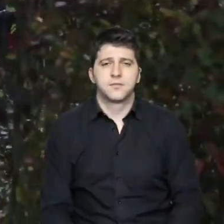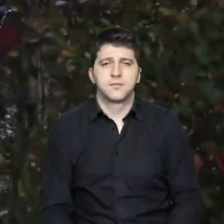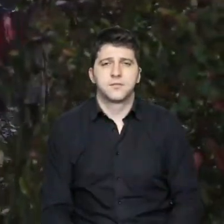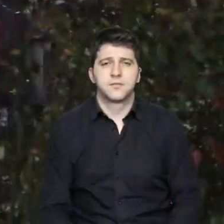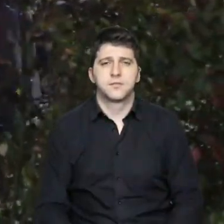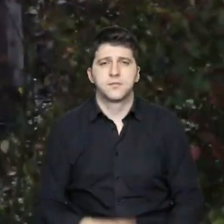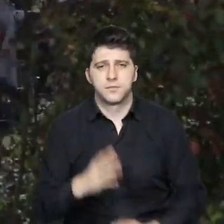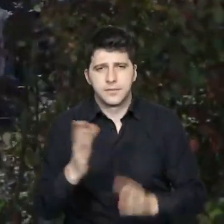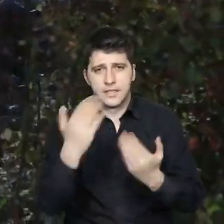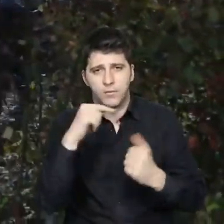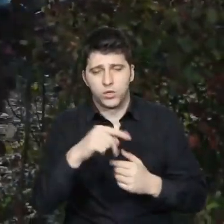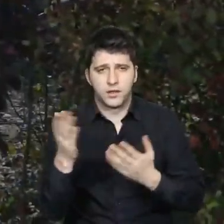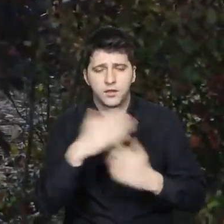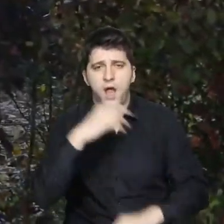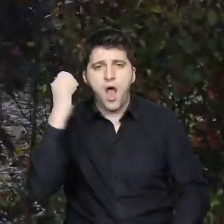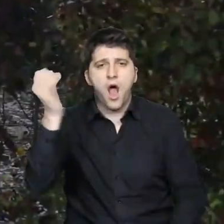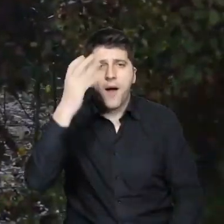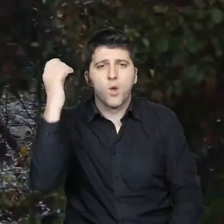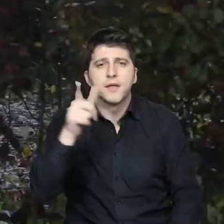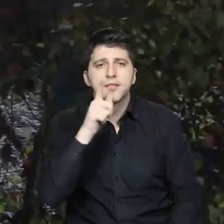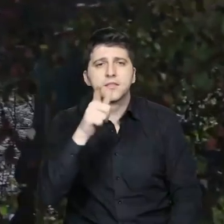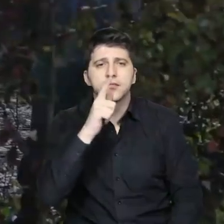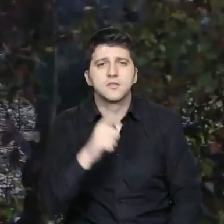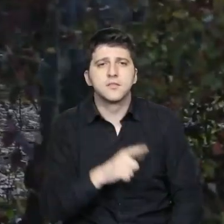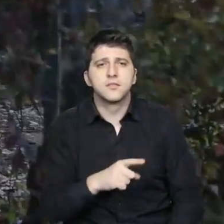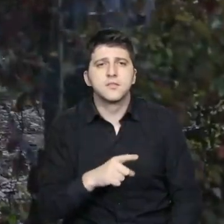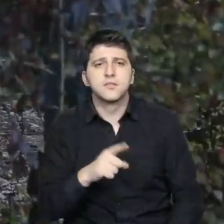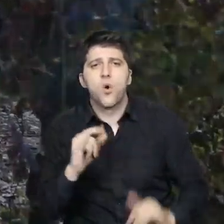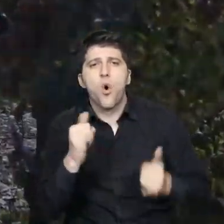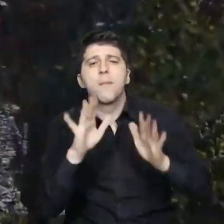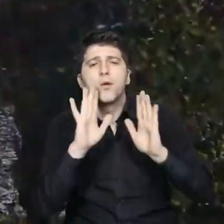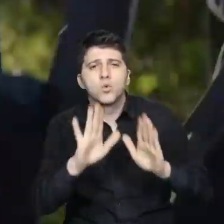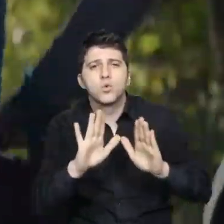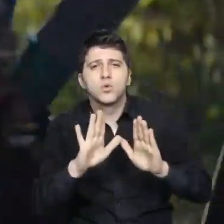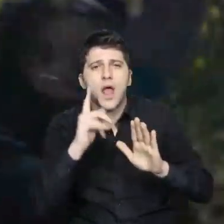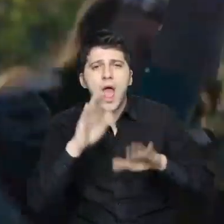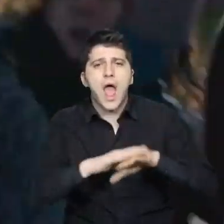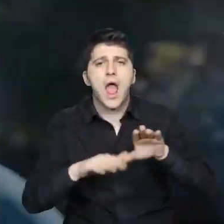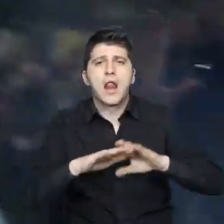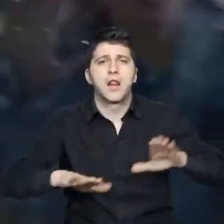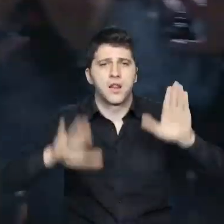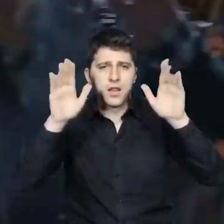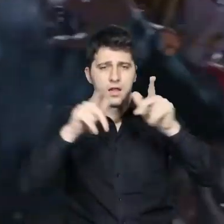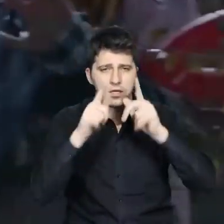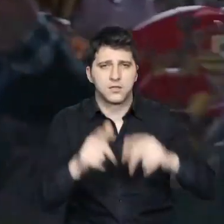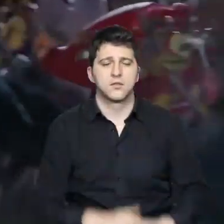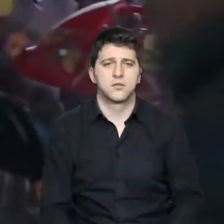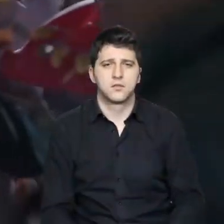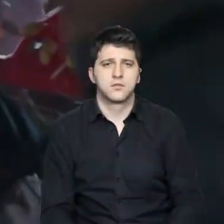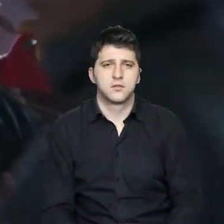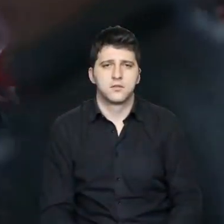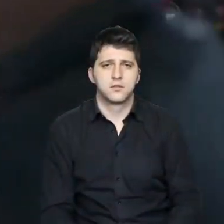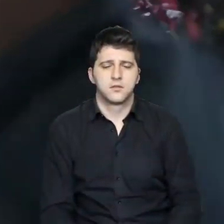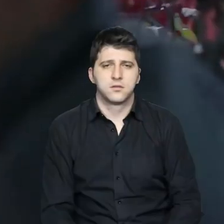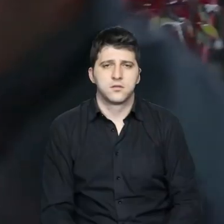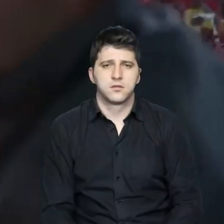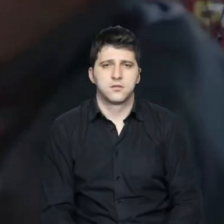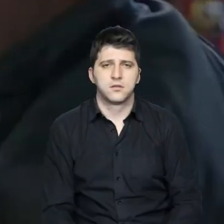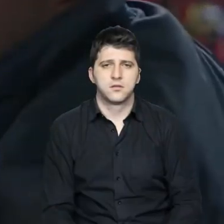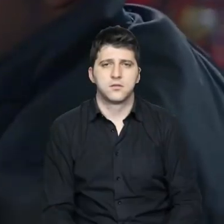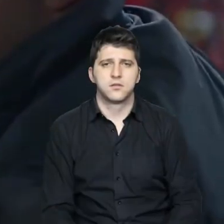Ben gel. Gel. Kıvırlamayın. Eller kaldırılmış. kaldırılınca Aysu kendini